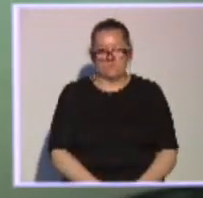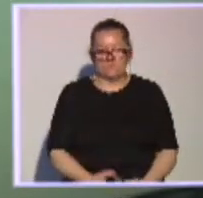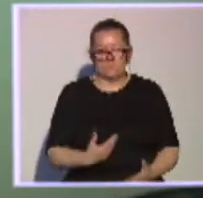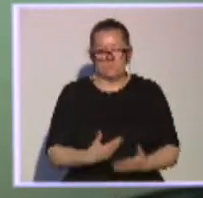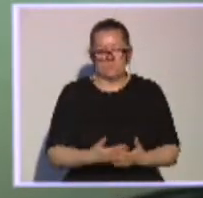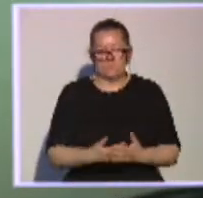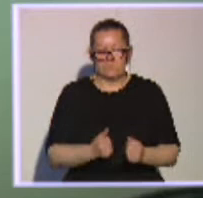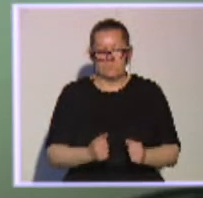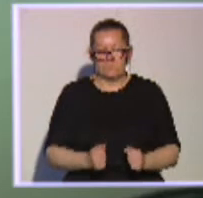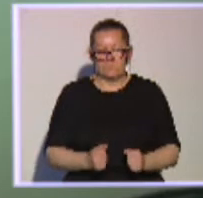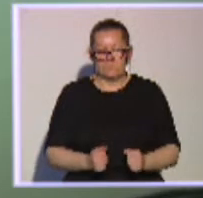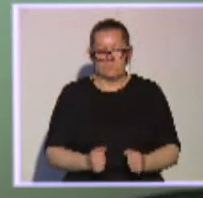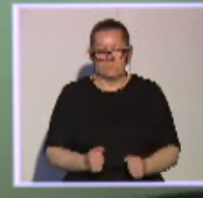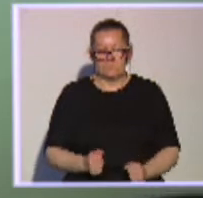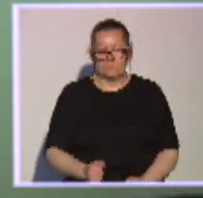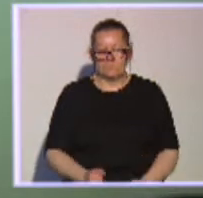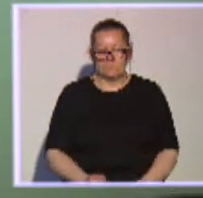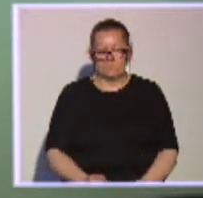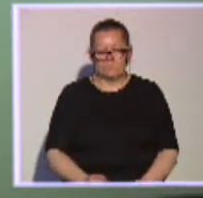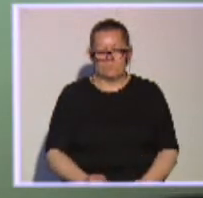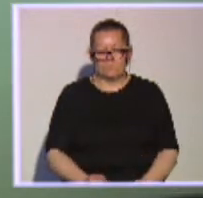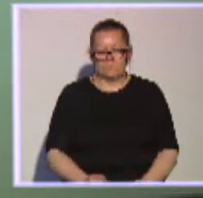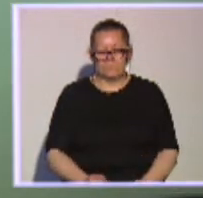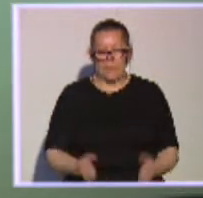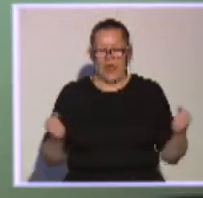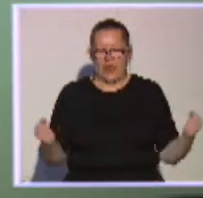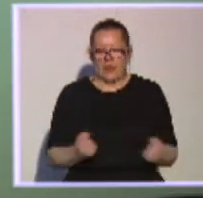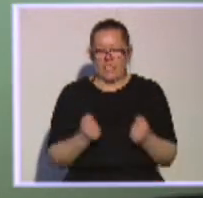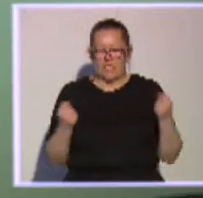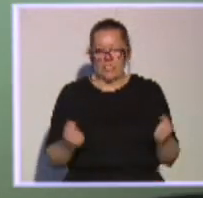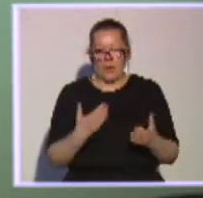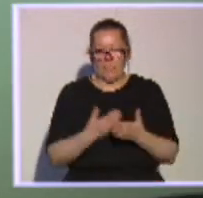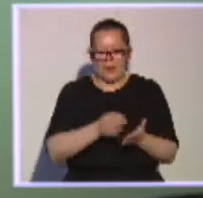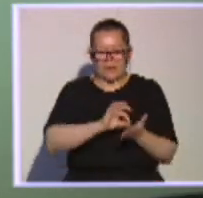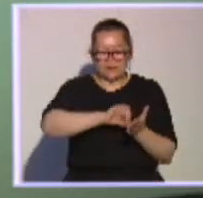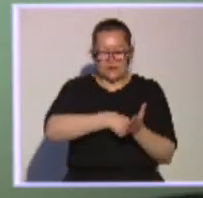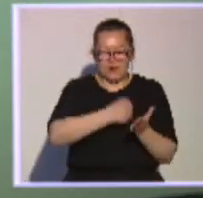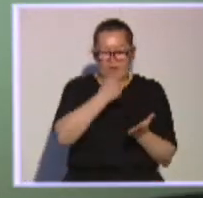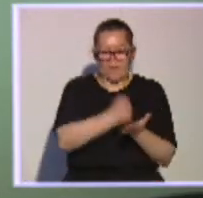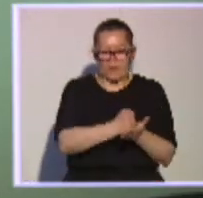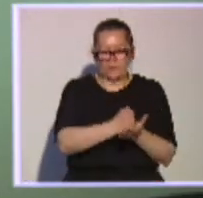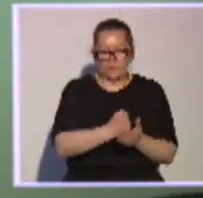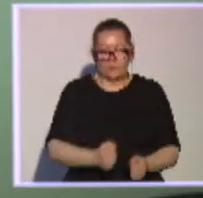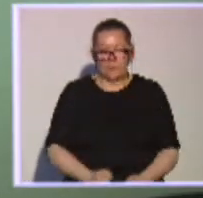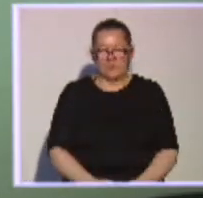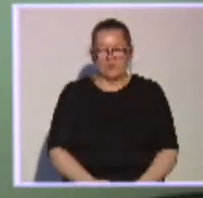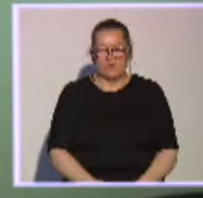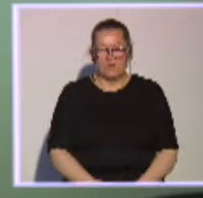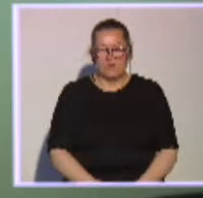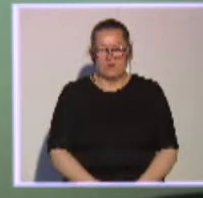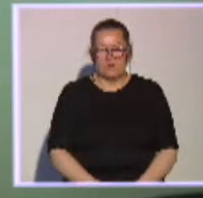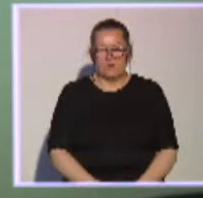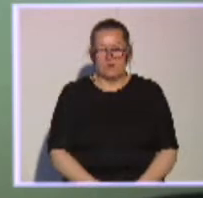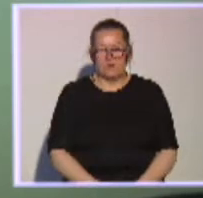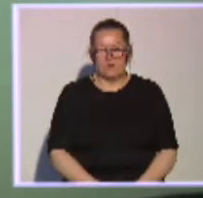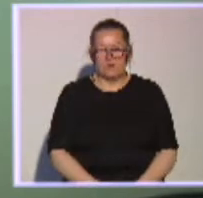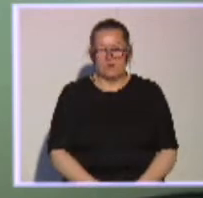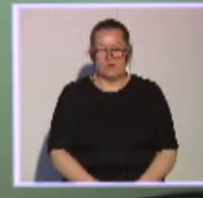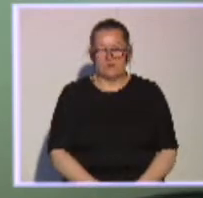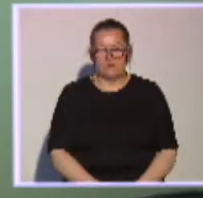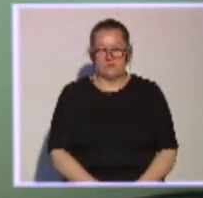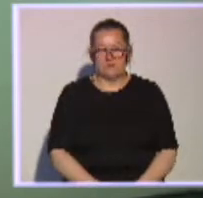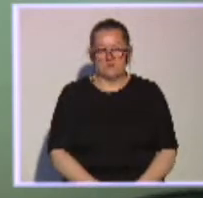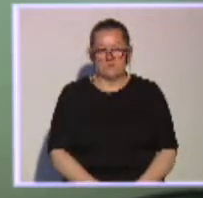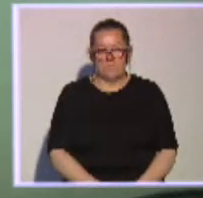că un pic sunt dure condițiile pentru procesarea acestui tip de produs tradițional, iar